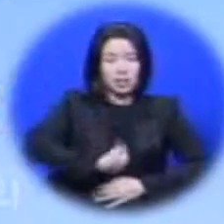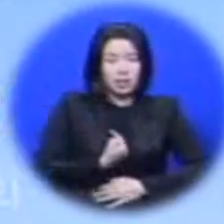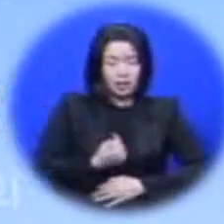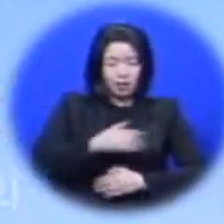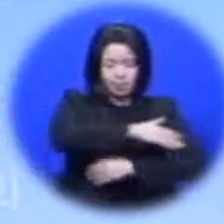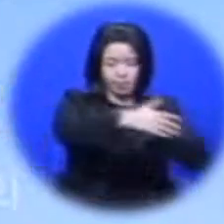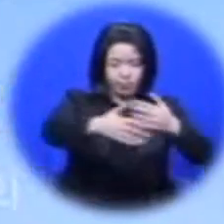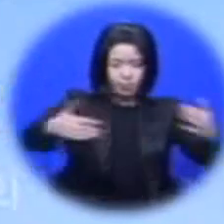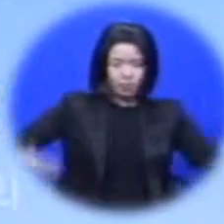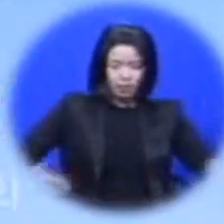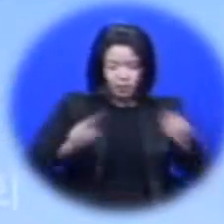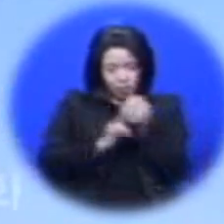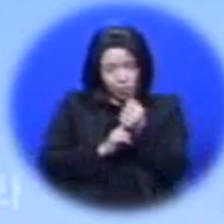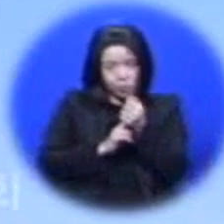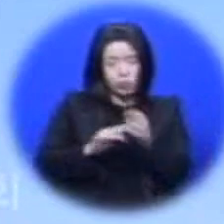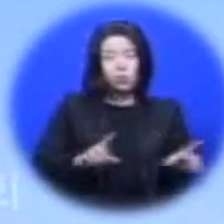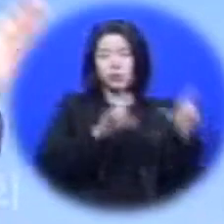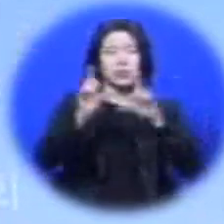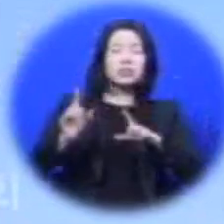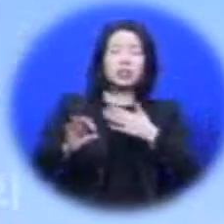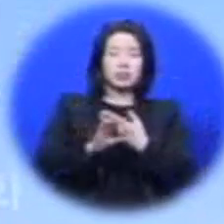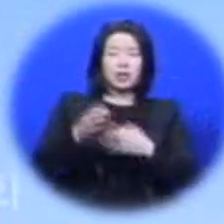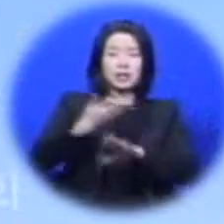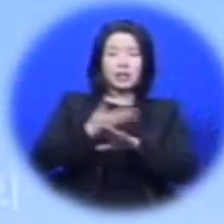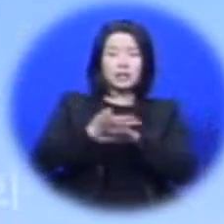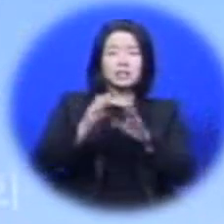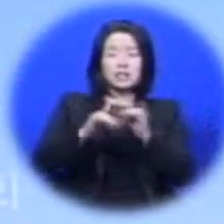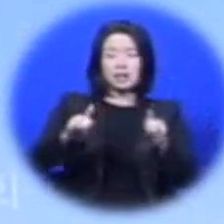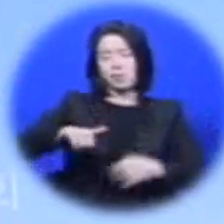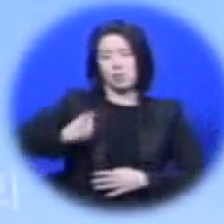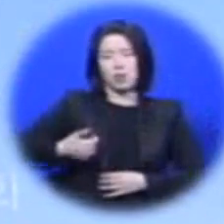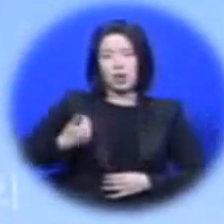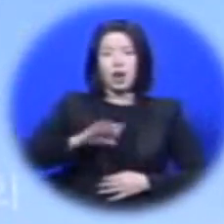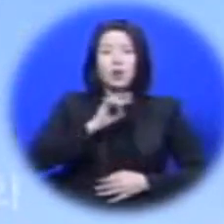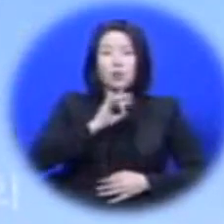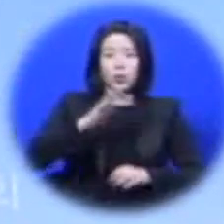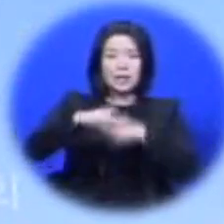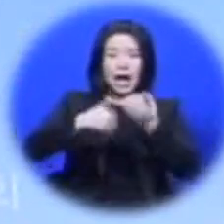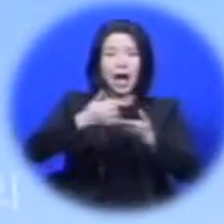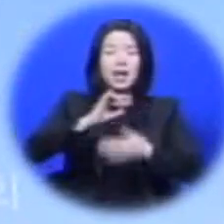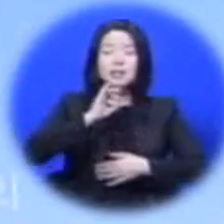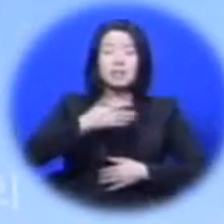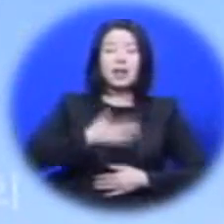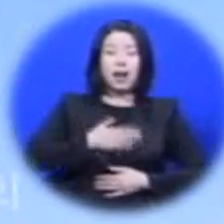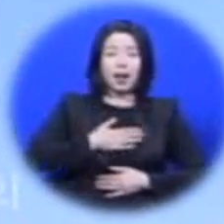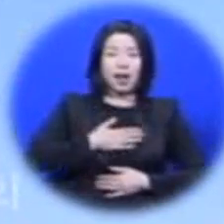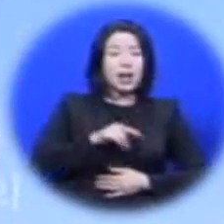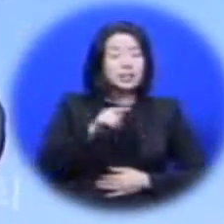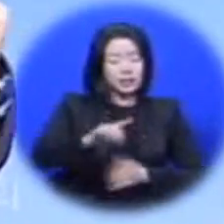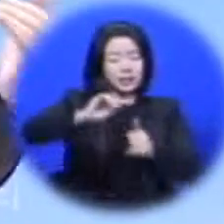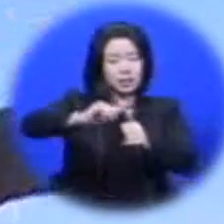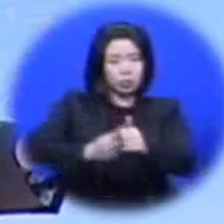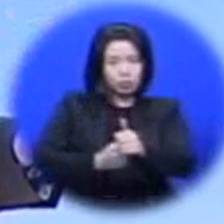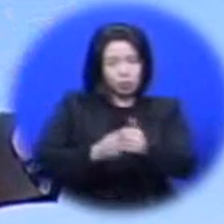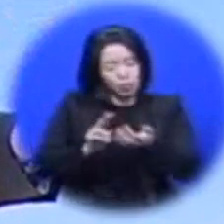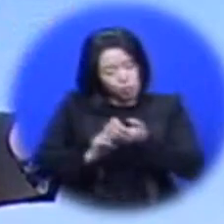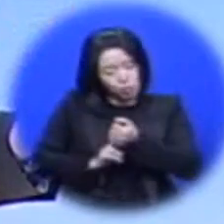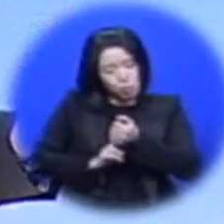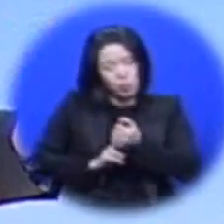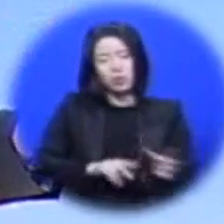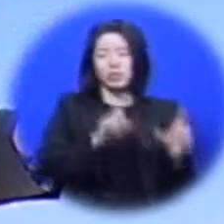감추고 살았다면 다른 사람은 모르는 거죠. 오직 하나님만 아시는데 그는 스스로 숨어